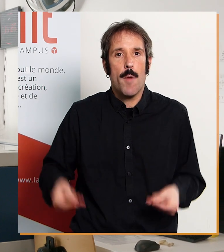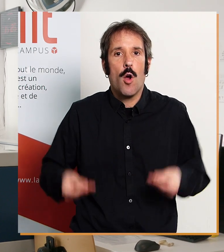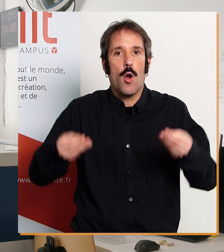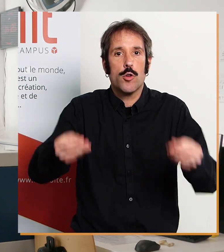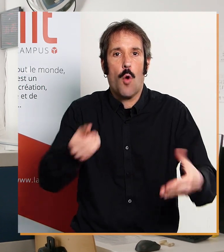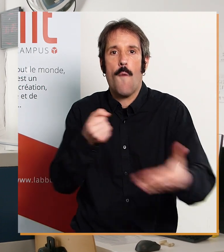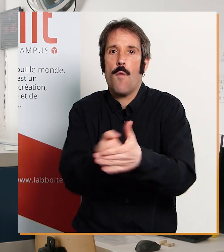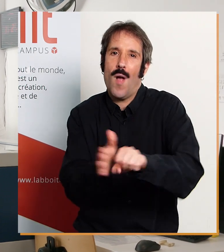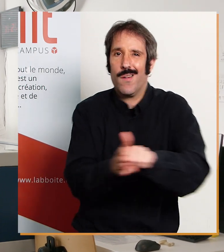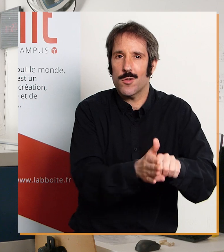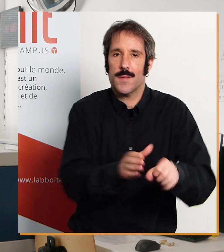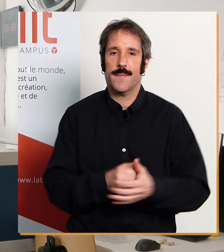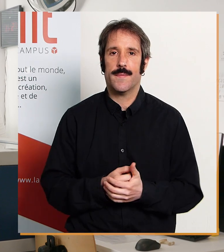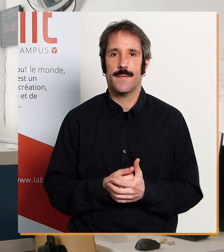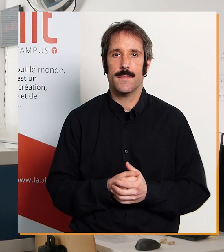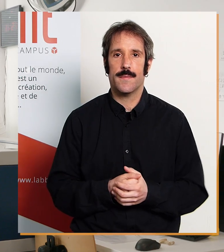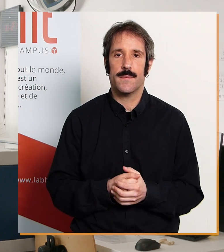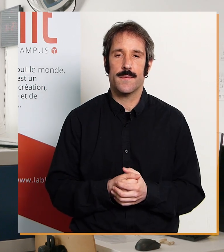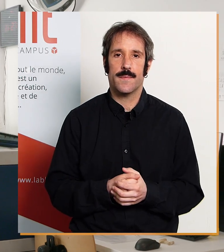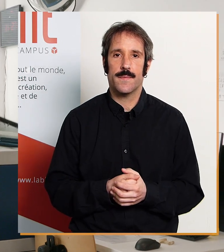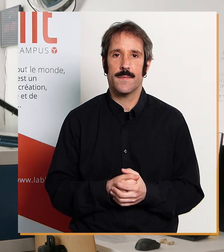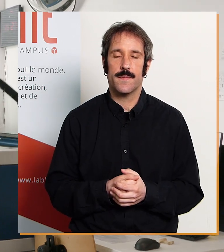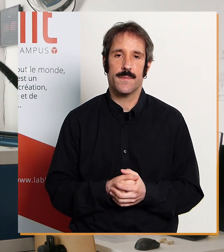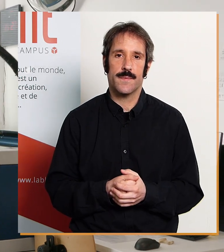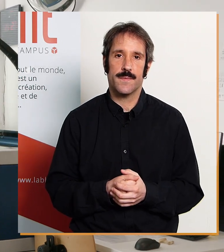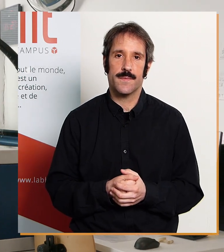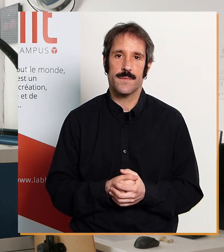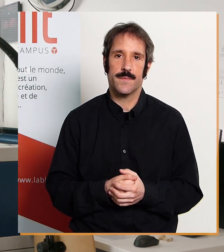mettre ma planche au fond à gauche.